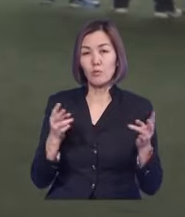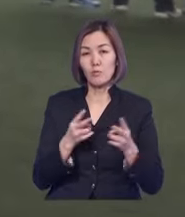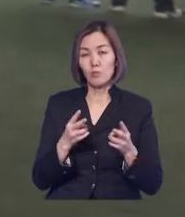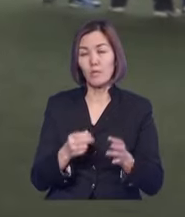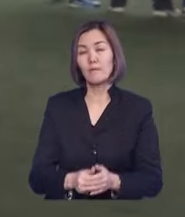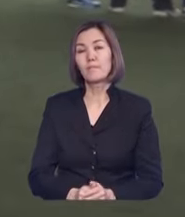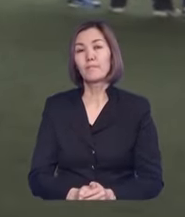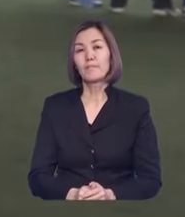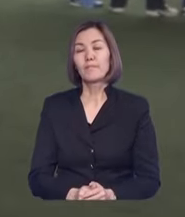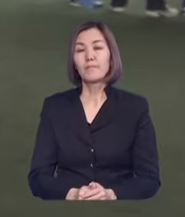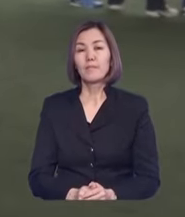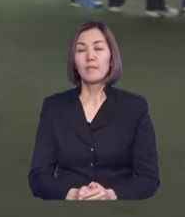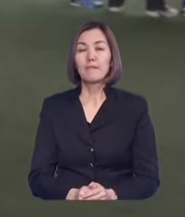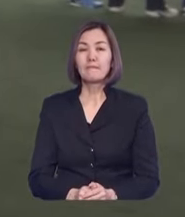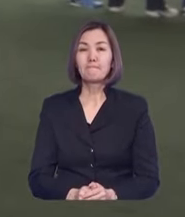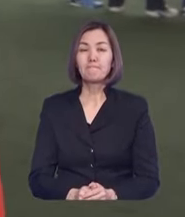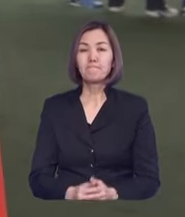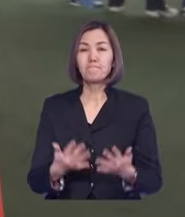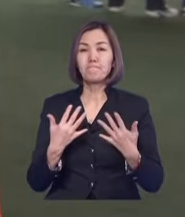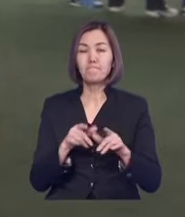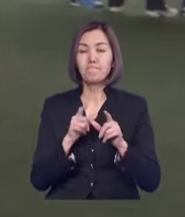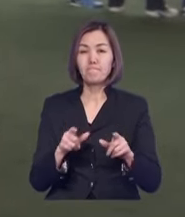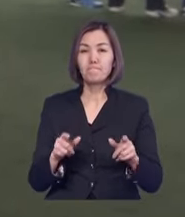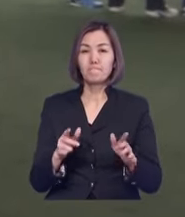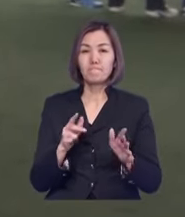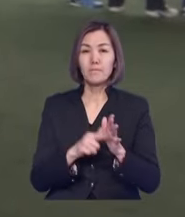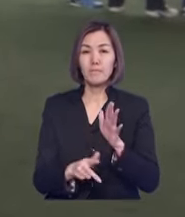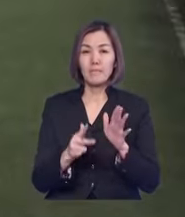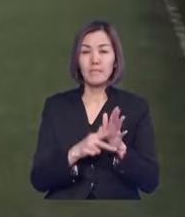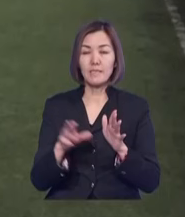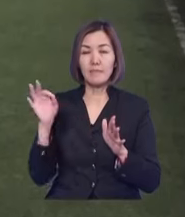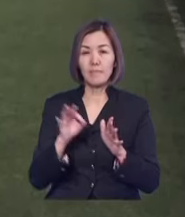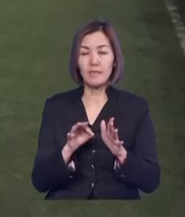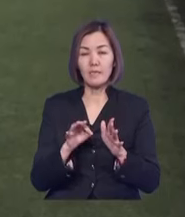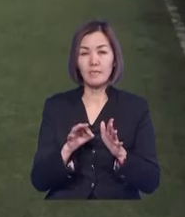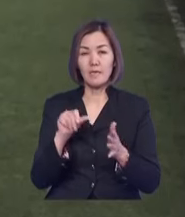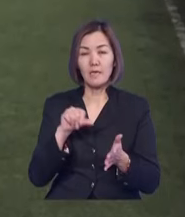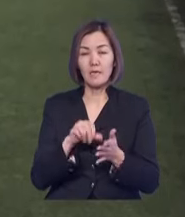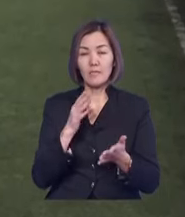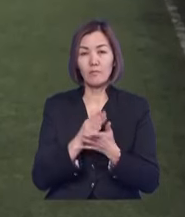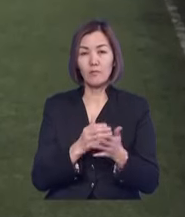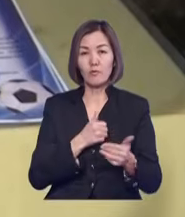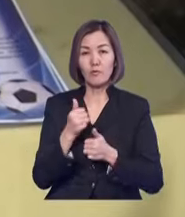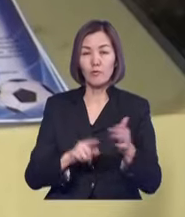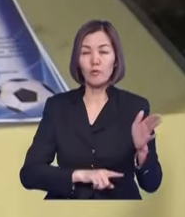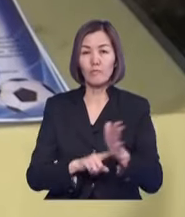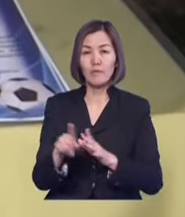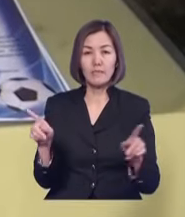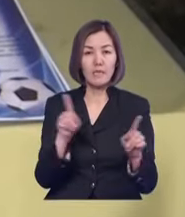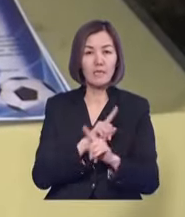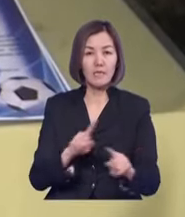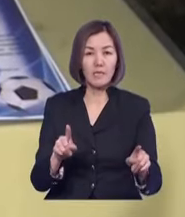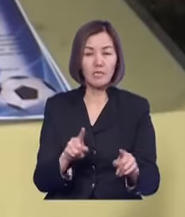бізге өте бір жақсы жетістік болатын еді. Ауылдың азаматтарының 70-80% осы жерден келіп жатыр. Айта кетейік, турнирдің басынан ақ ерекше